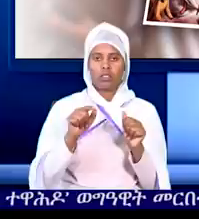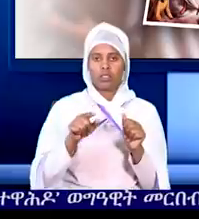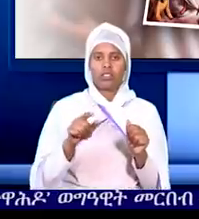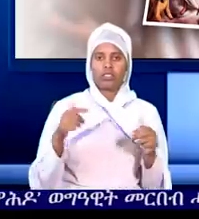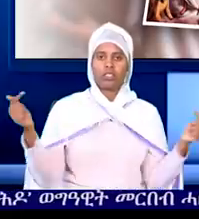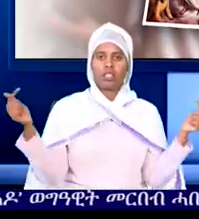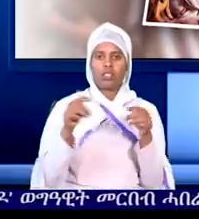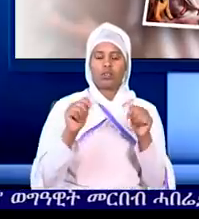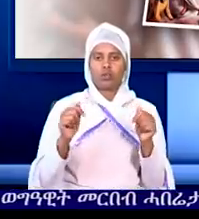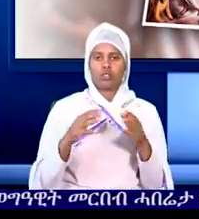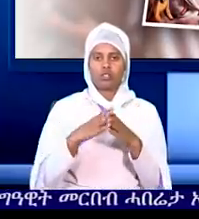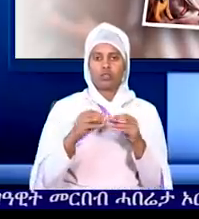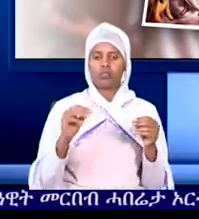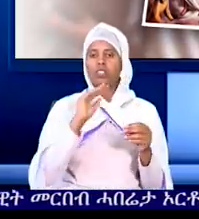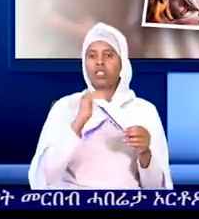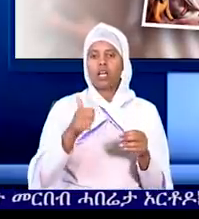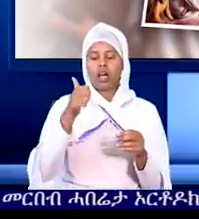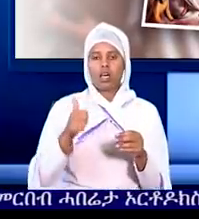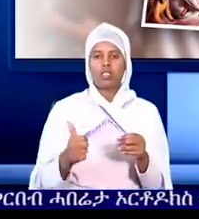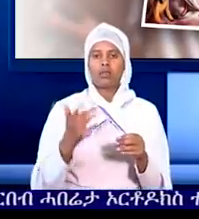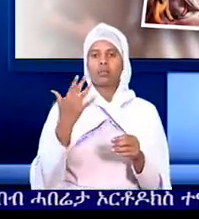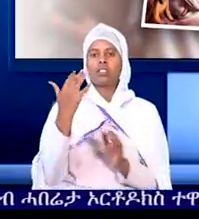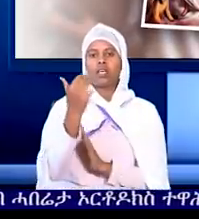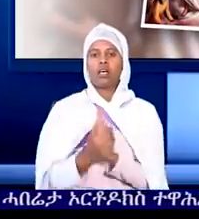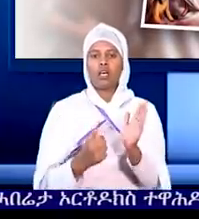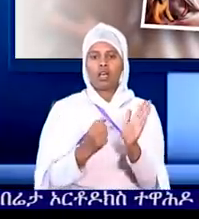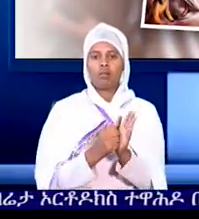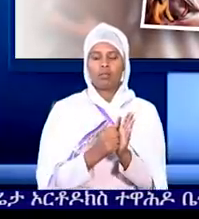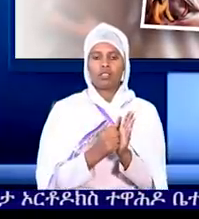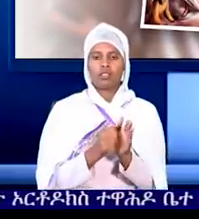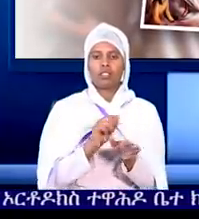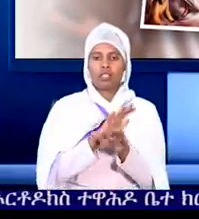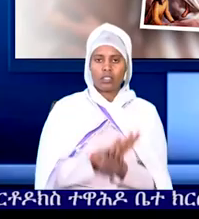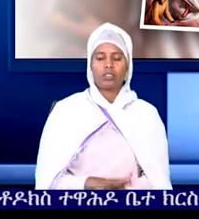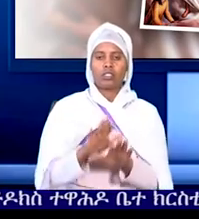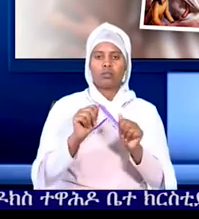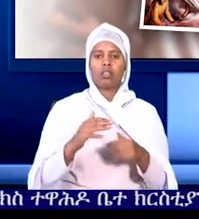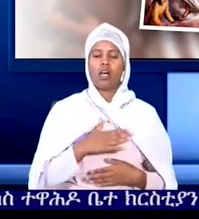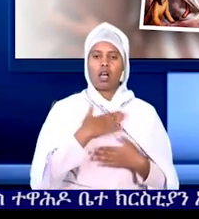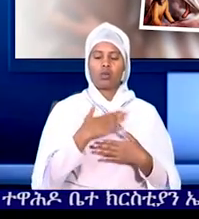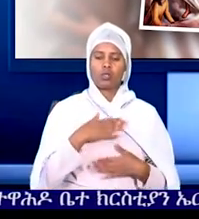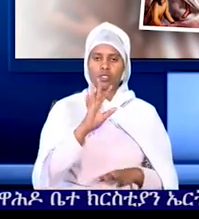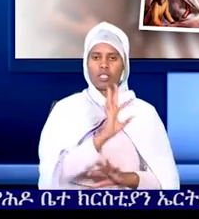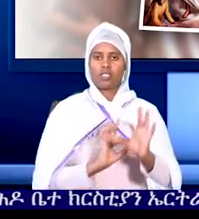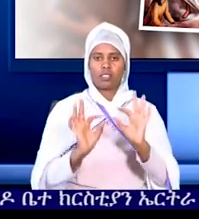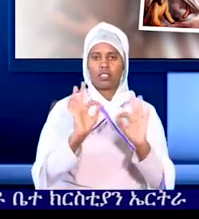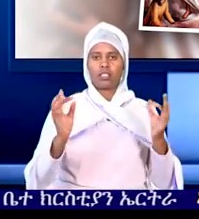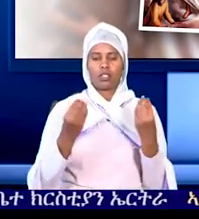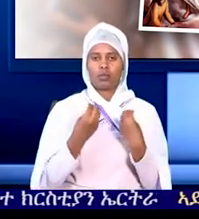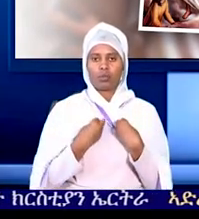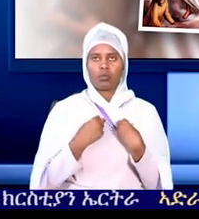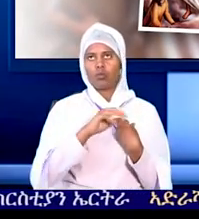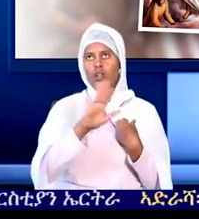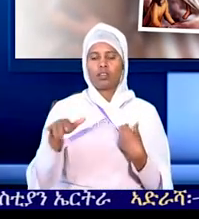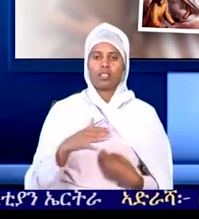ብስጋውነቱ ነቲ ፀላኢና ደምሲሱ ንደቂ ኣዳም ክንዲ ዓመት ኣብ ኩነን እየ ዝነበሩ ሓጎስ ስለ